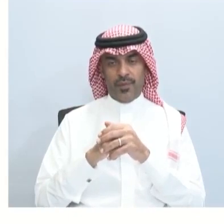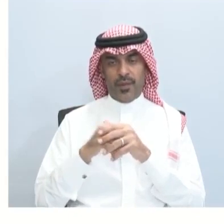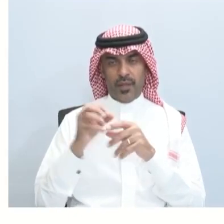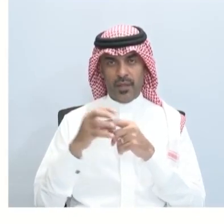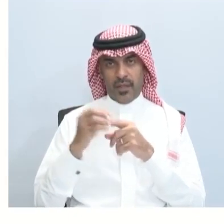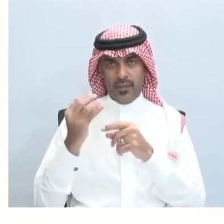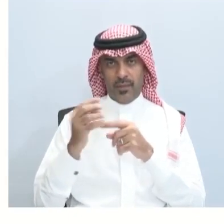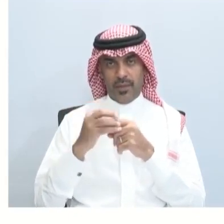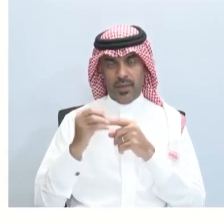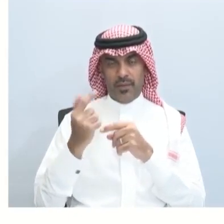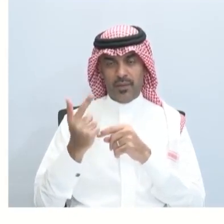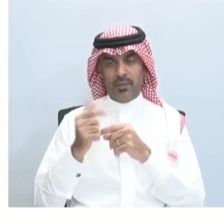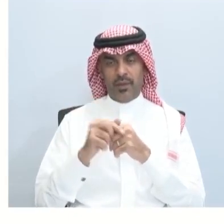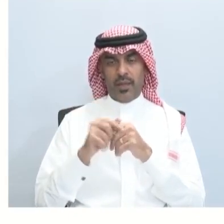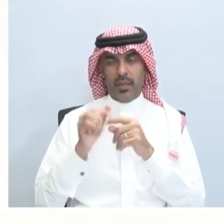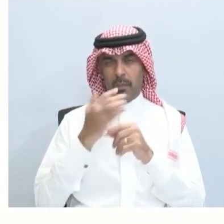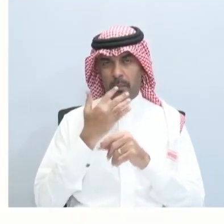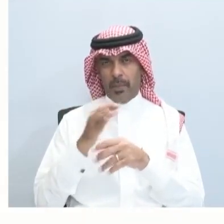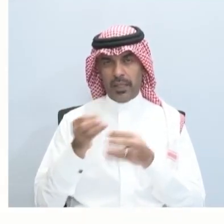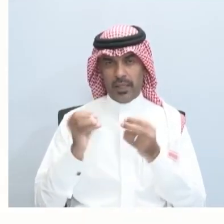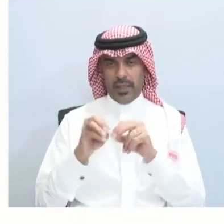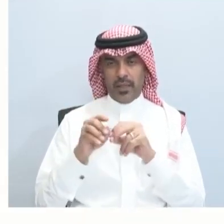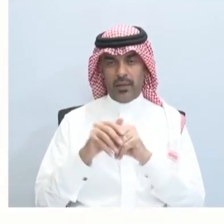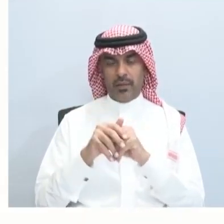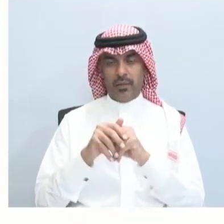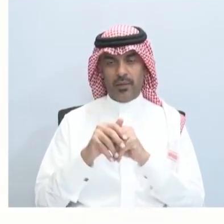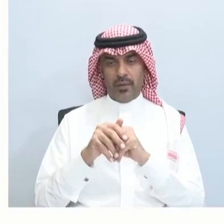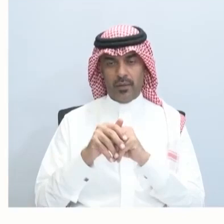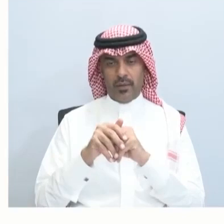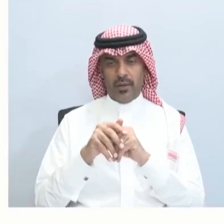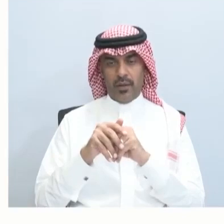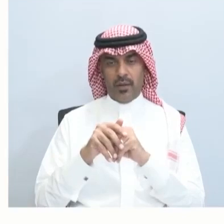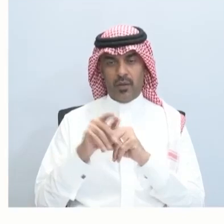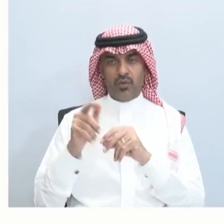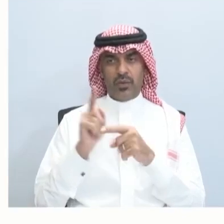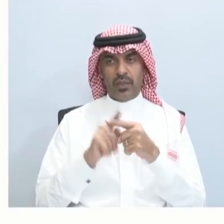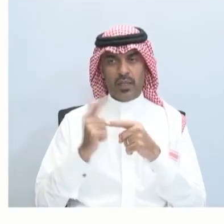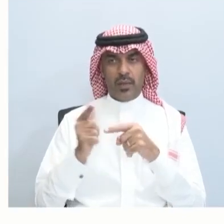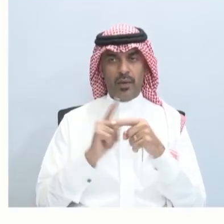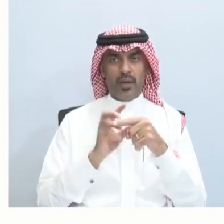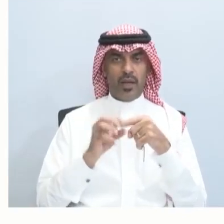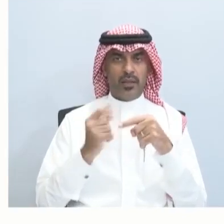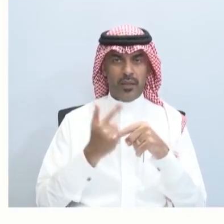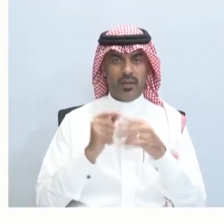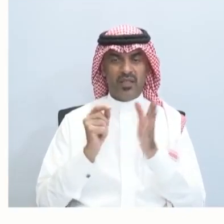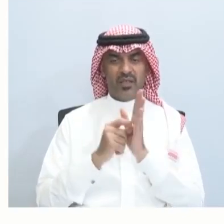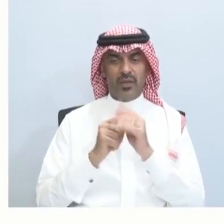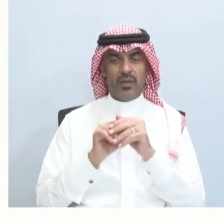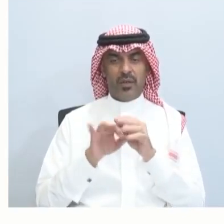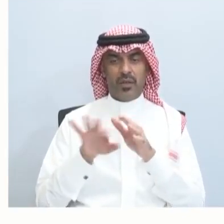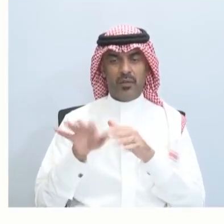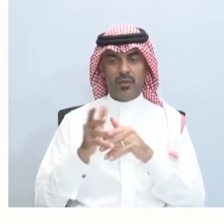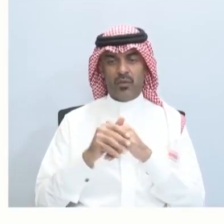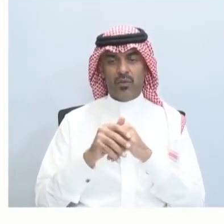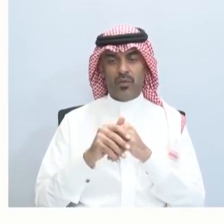سبعه الان نبسط بالتبسيط لدينا هنا زائد سبعه ناقص سبعه صفر يتبقى لديه في الطرف الايسر لا